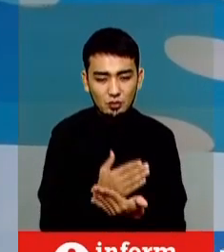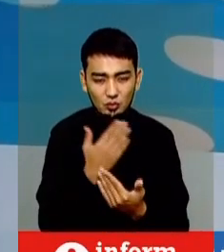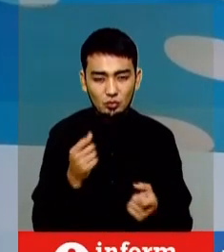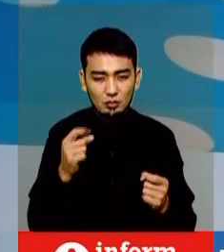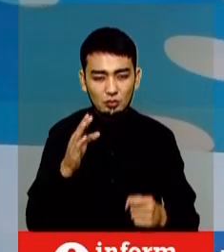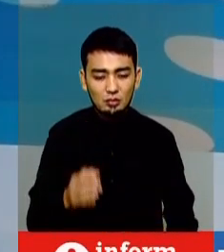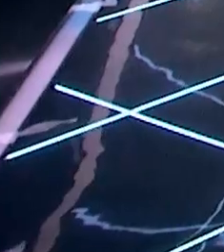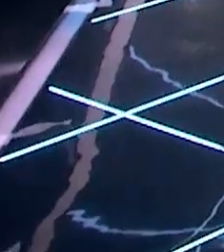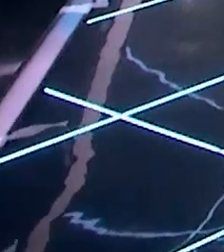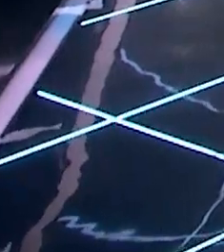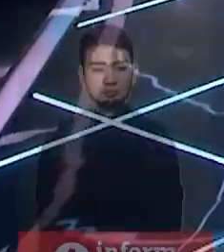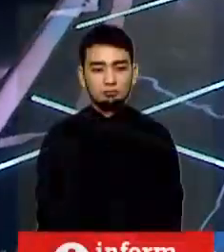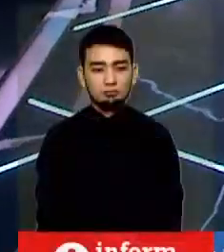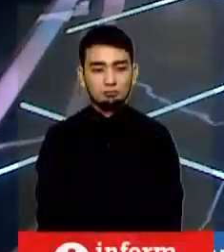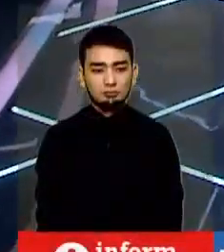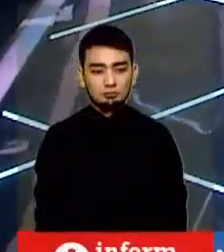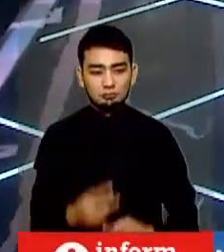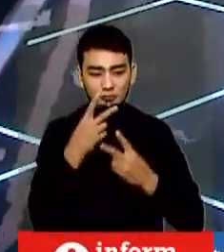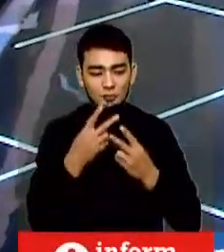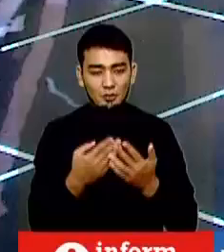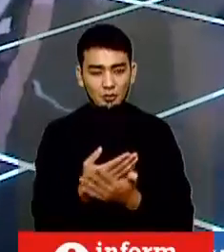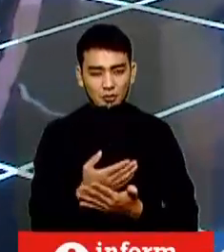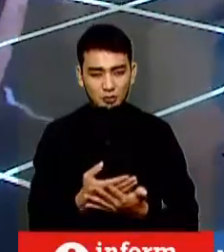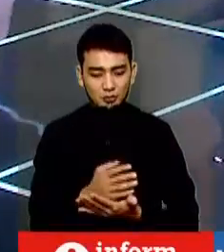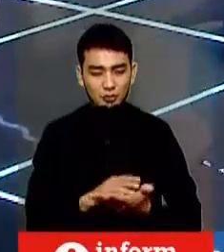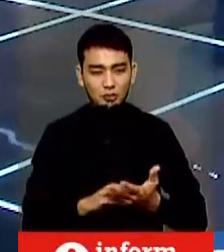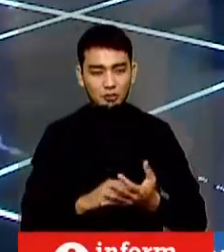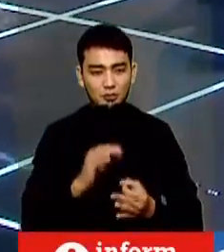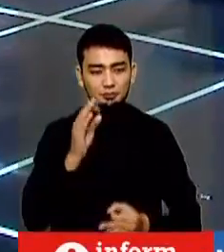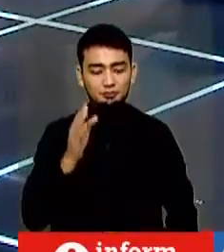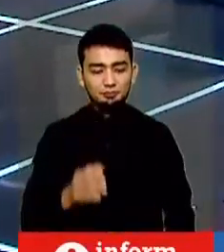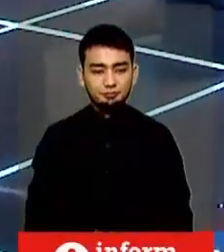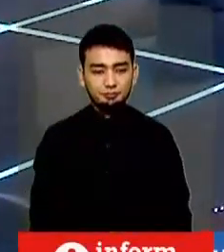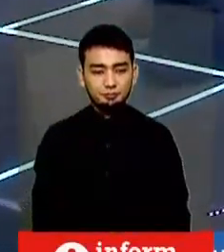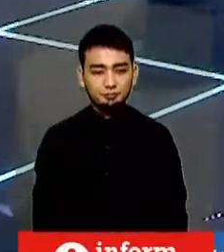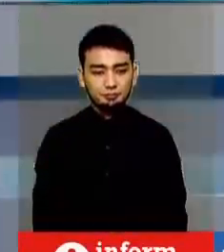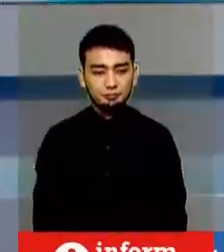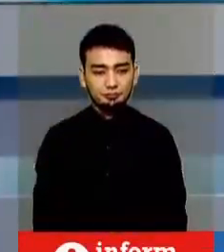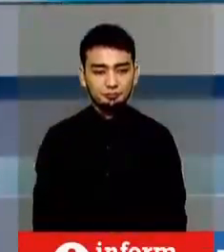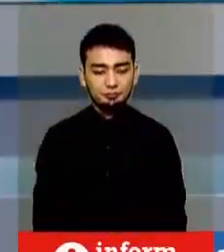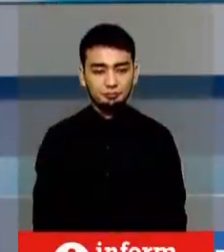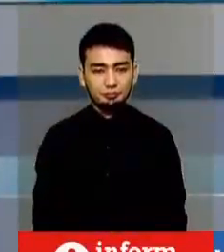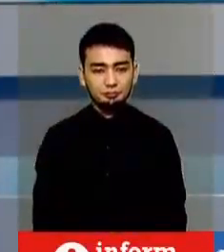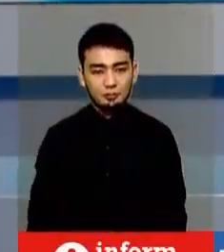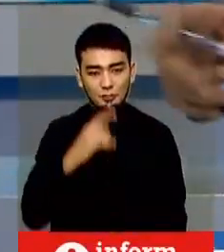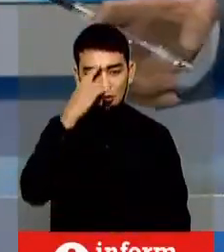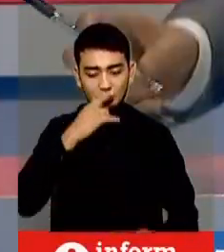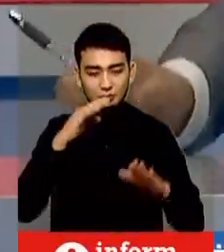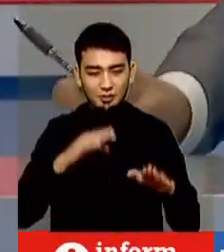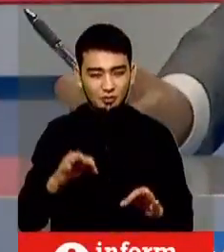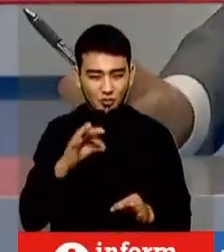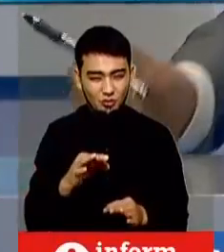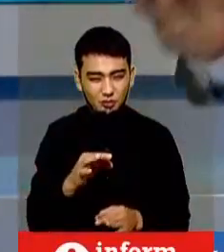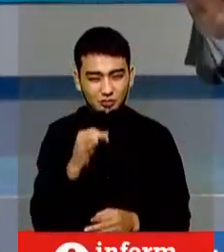произошедшего. Вы смотрите новости Информбюро, и мы продолжаем выпуск. В Казахстане, несмотря